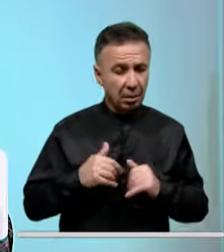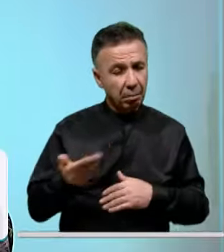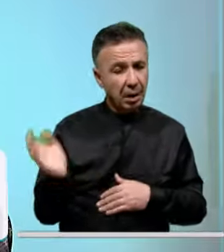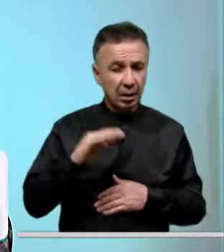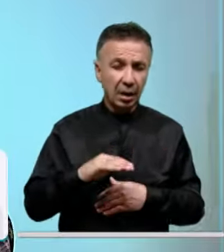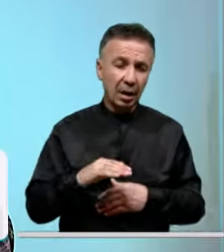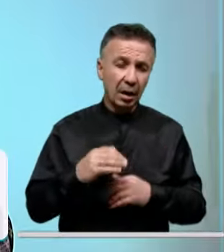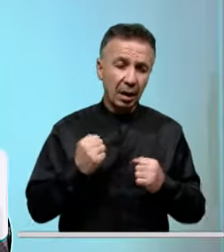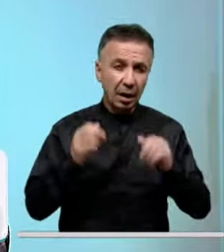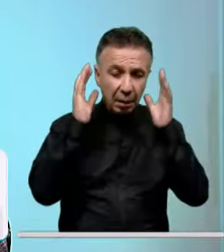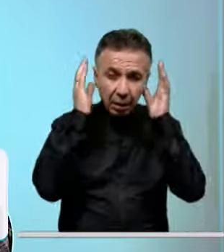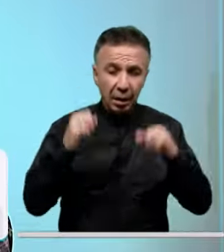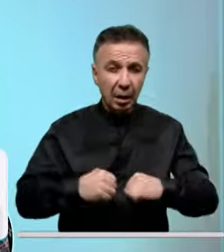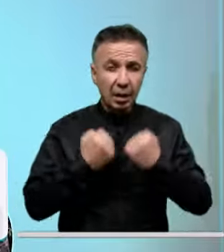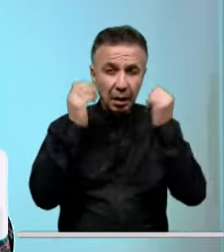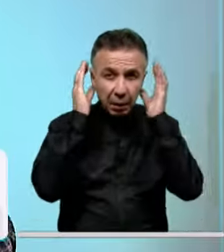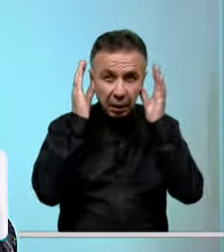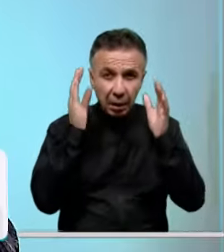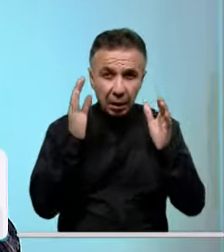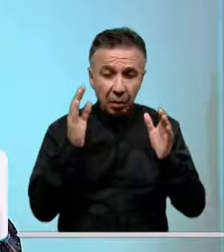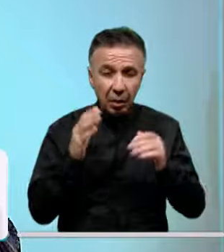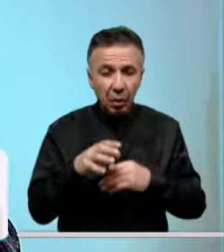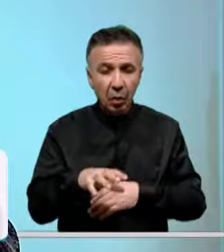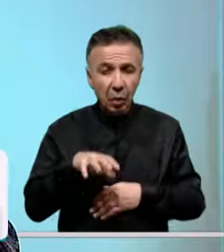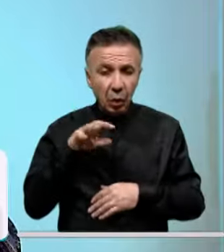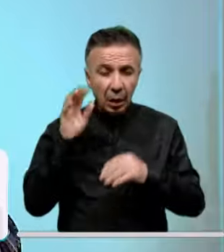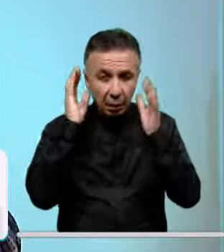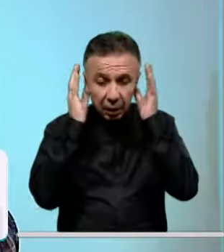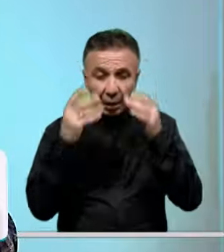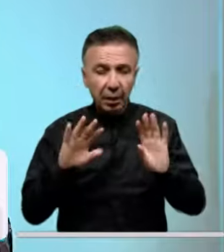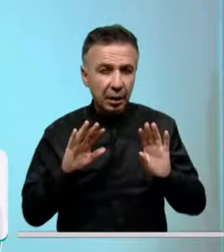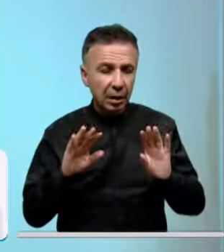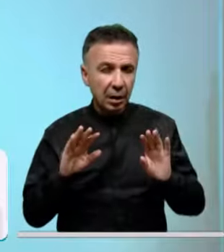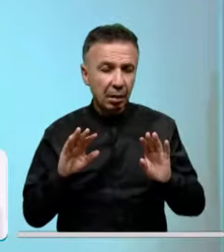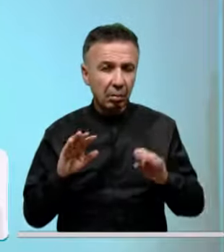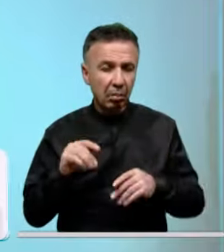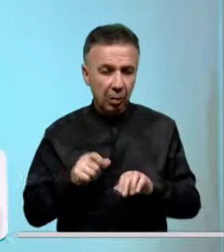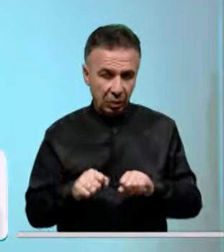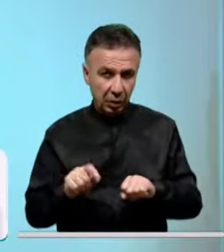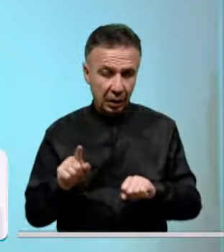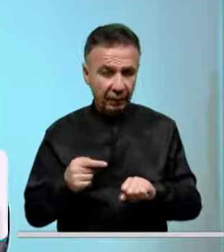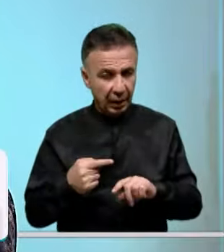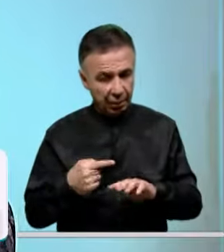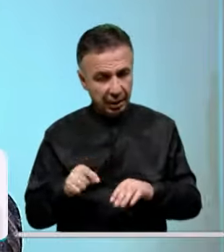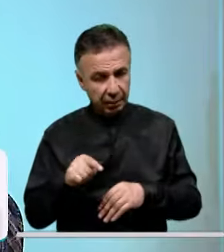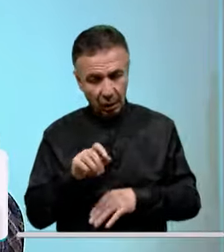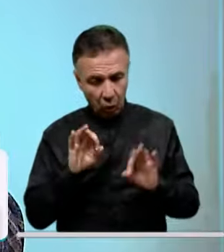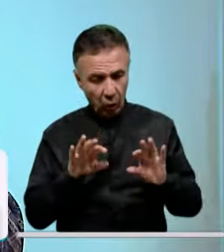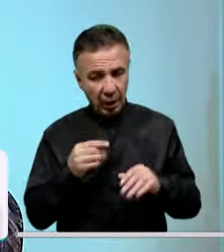bu insan kaza kılıyor. Onun için sünnet kılmayacak Şafii mezhebinde. Evet. Bunu da ayrı istisna